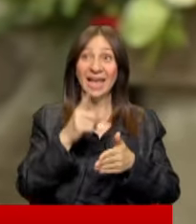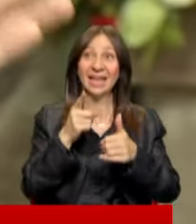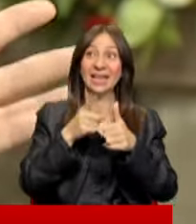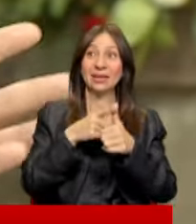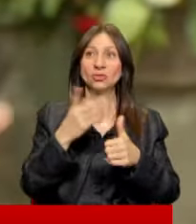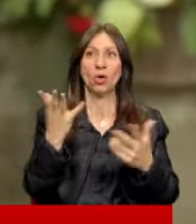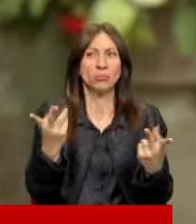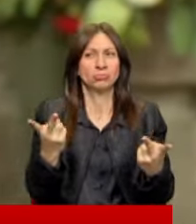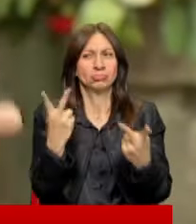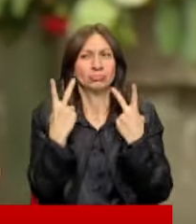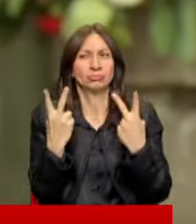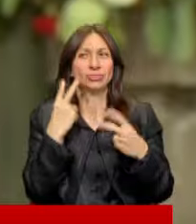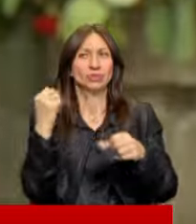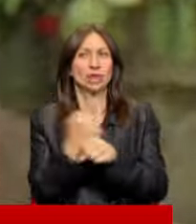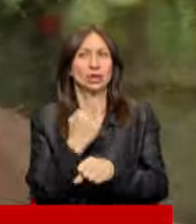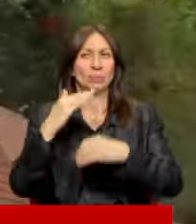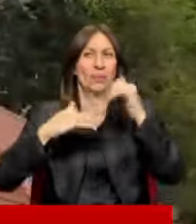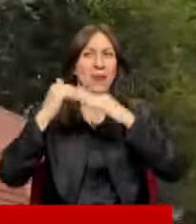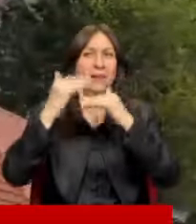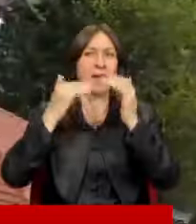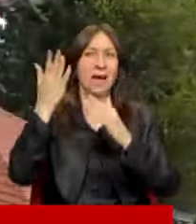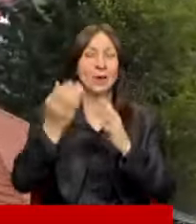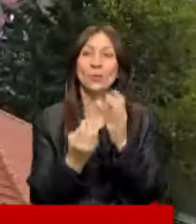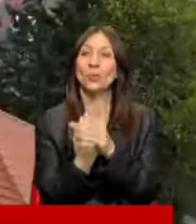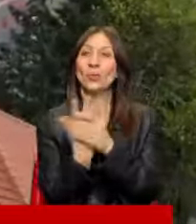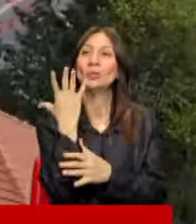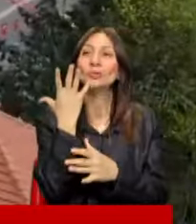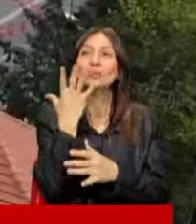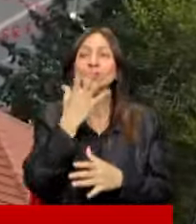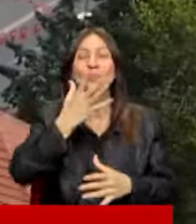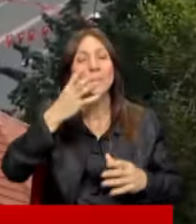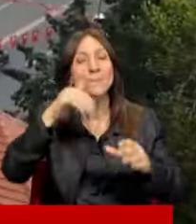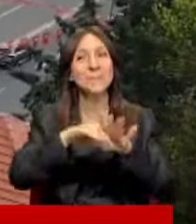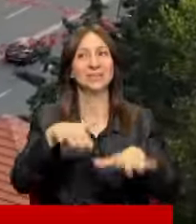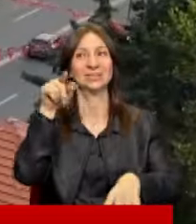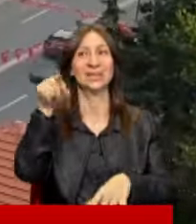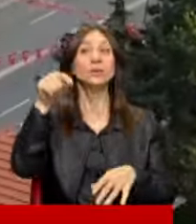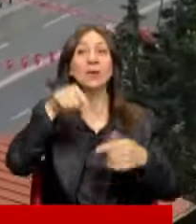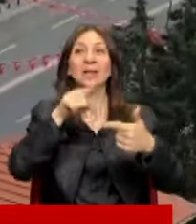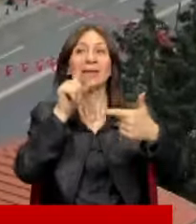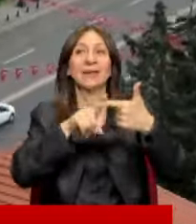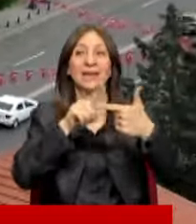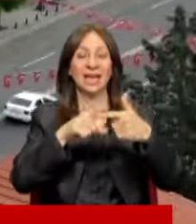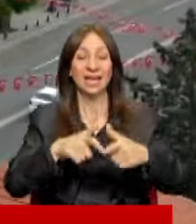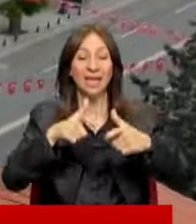tüm ihtişamıyla o taş bina, evet, kuruluşun meclisi. Hı hı. Ve şu anda da